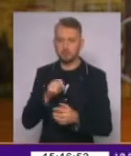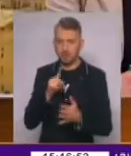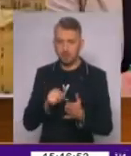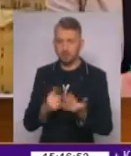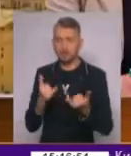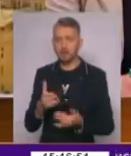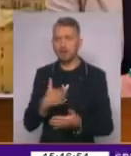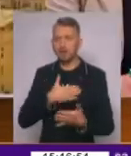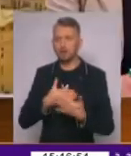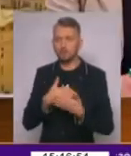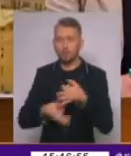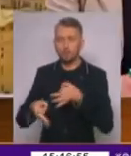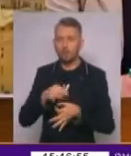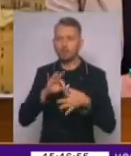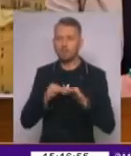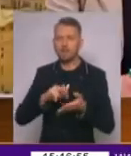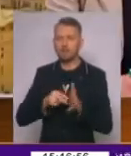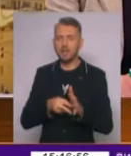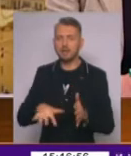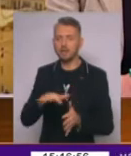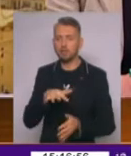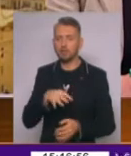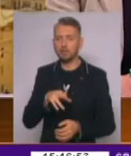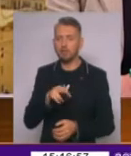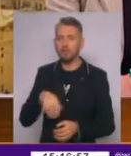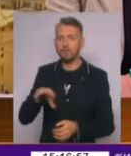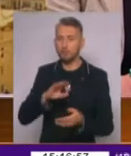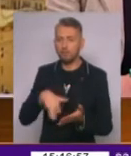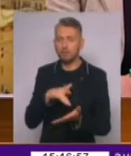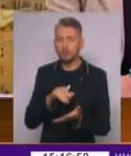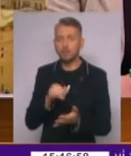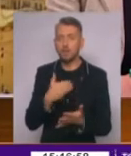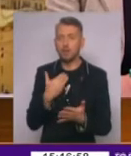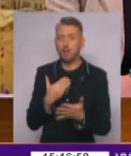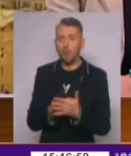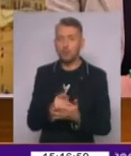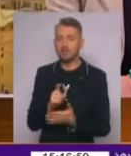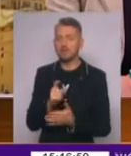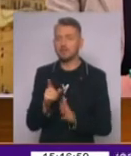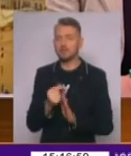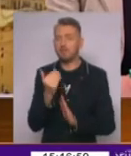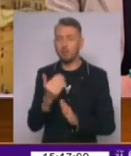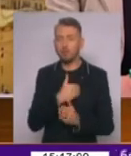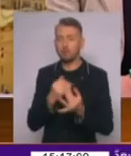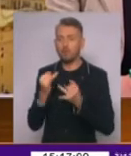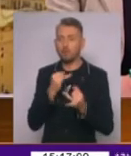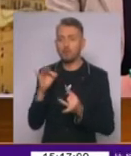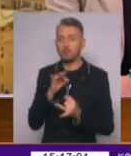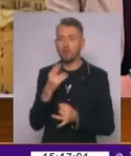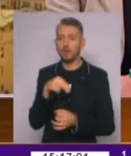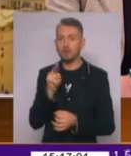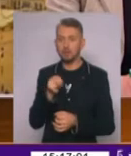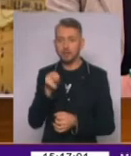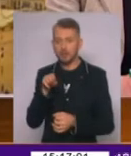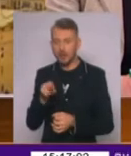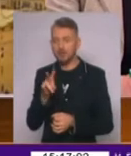активно обговорюємо детальні плани території по всьому місту. І ось з вами, звичайно, хочемо поговорити про ДПТ на